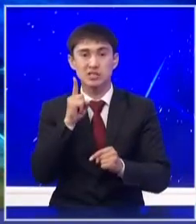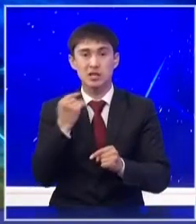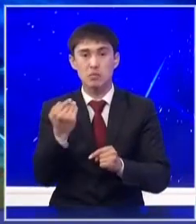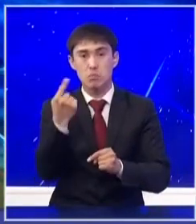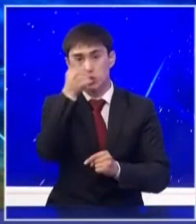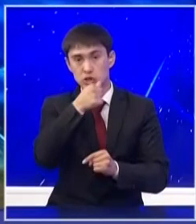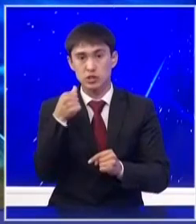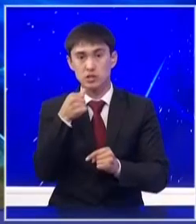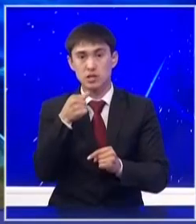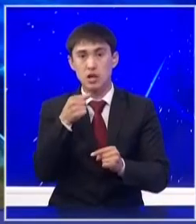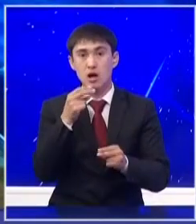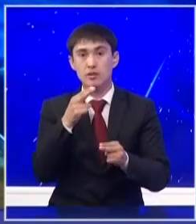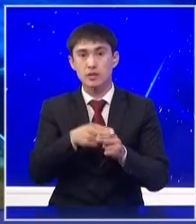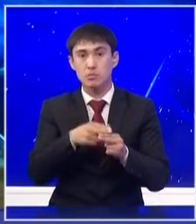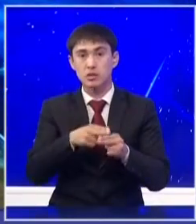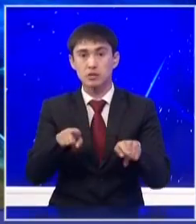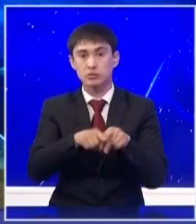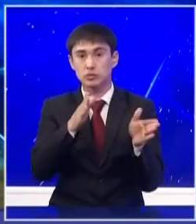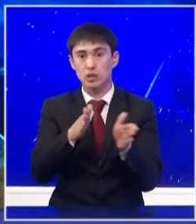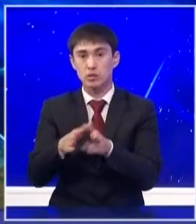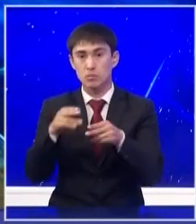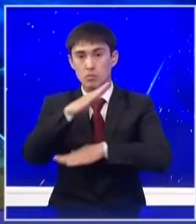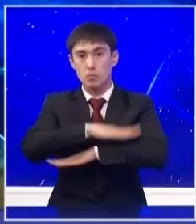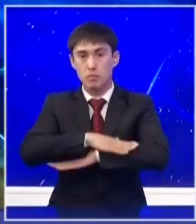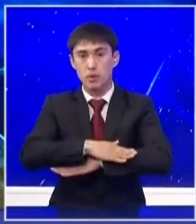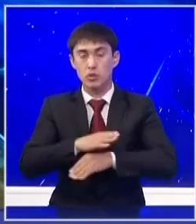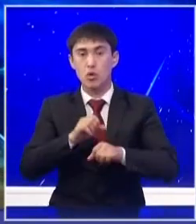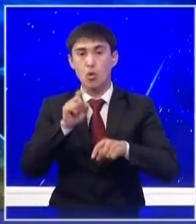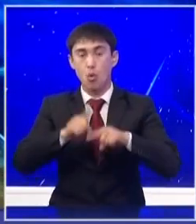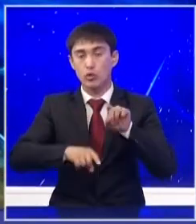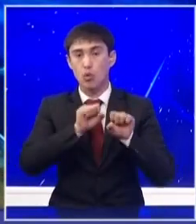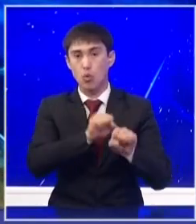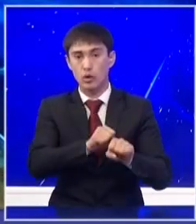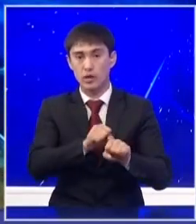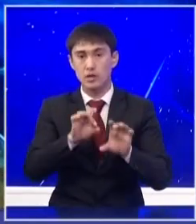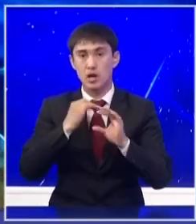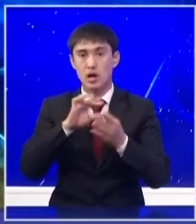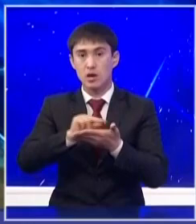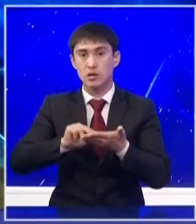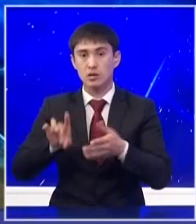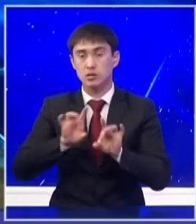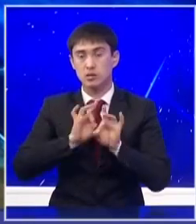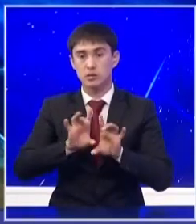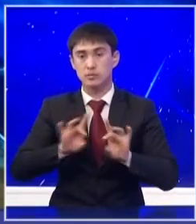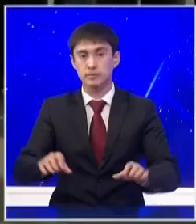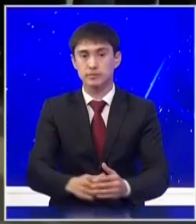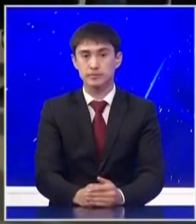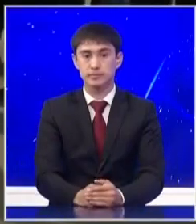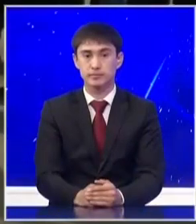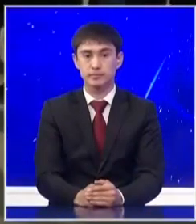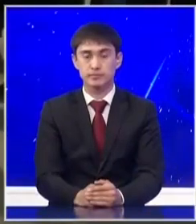бір жыл темір бойында темірдей тәртіппен отан қорғау үстінде тәлім тәрбие алады. Тілшіміз Алмат Хамид жалғастырсын.